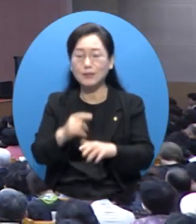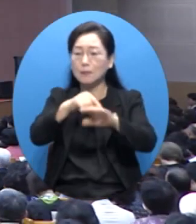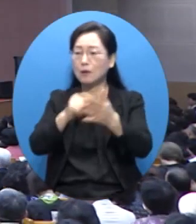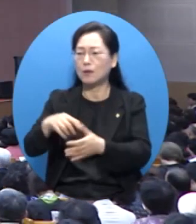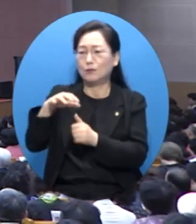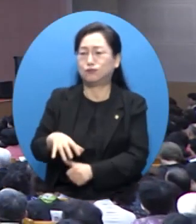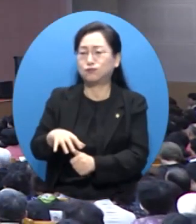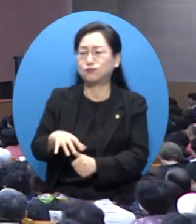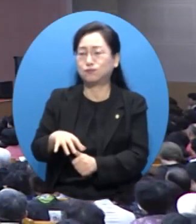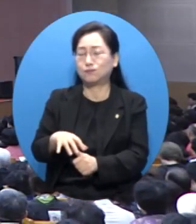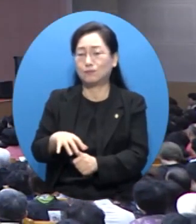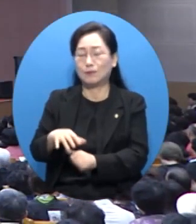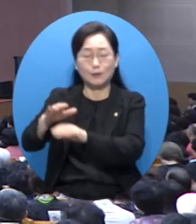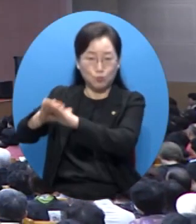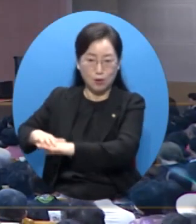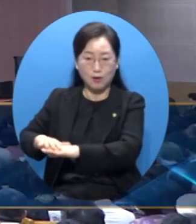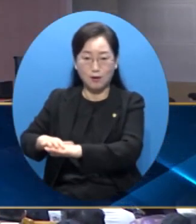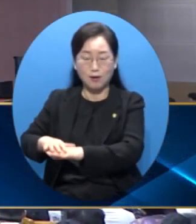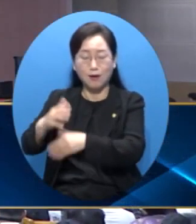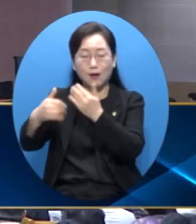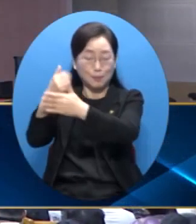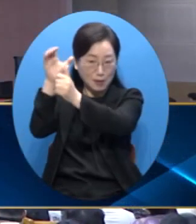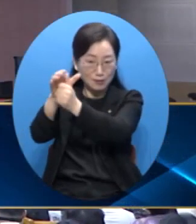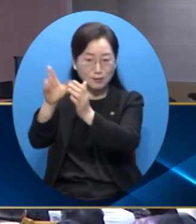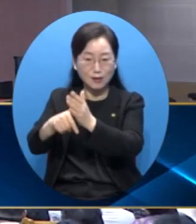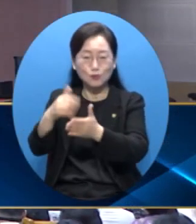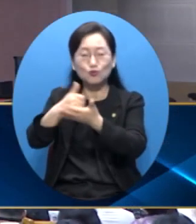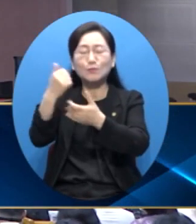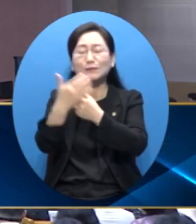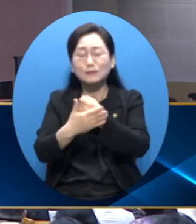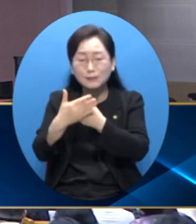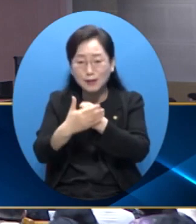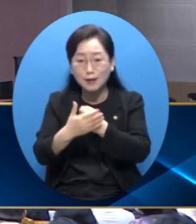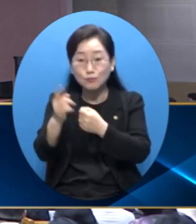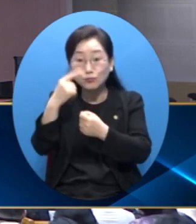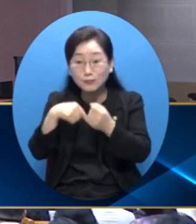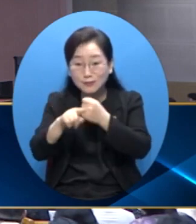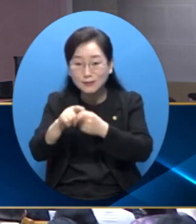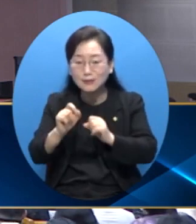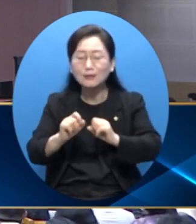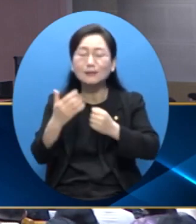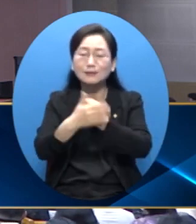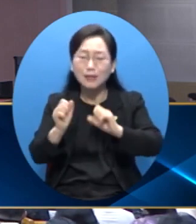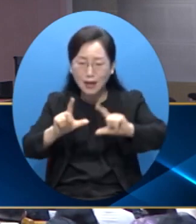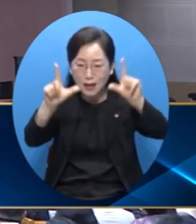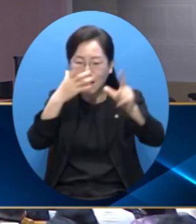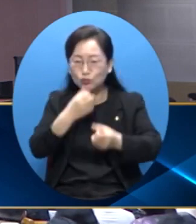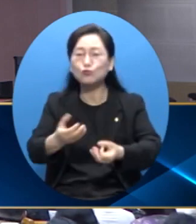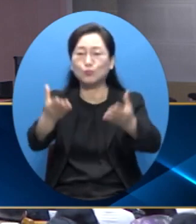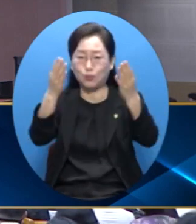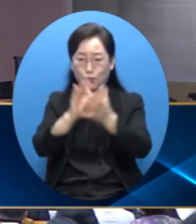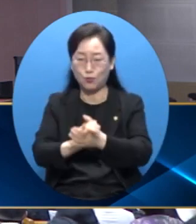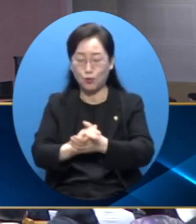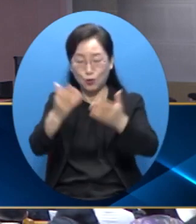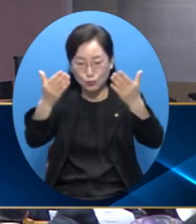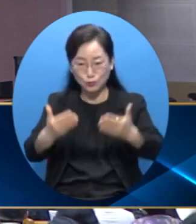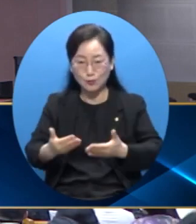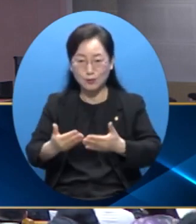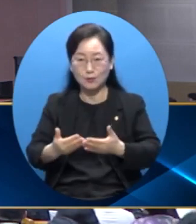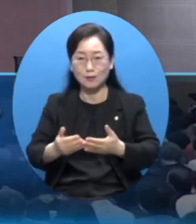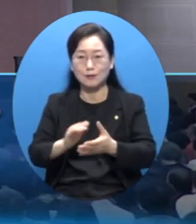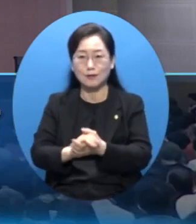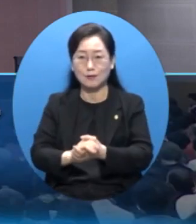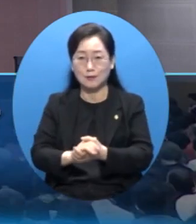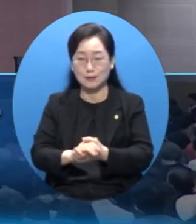눌린 것을 내려놓게 될 때 우리에게 하나님이 주시는 은혜가 주님의 은혜의 축복인 것입니다. 은혜의 축복을 주신다고 4장